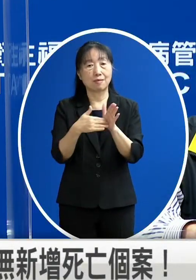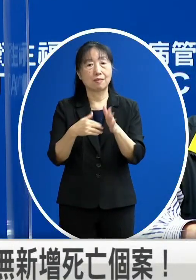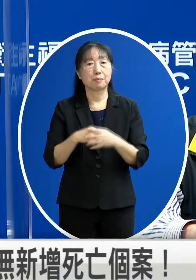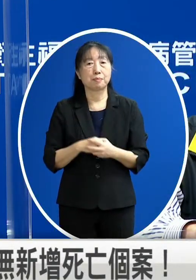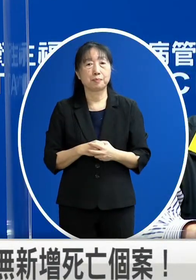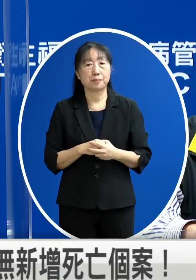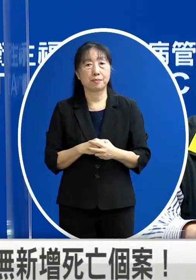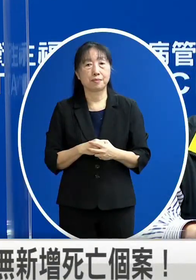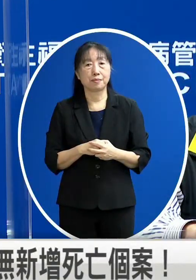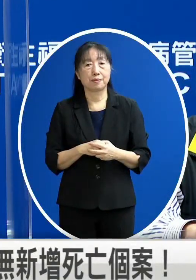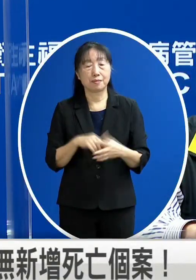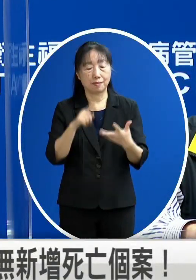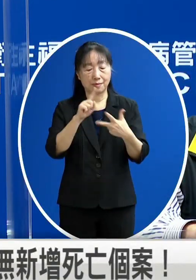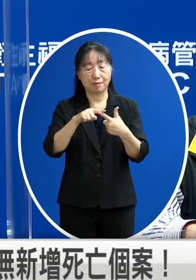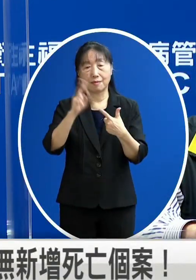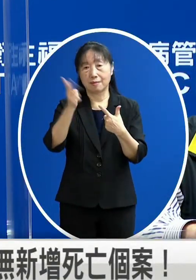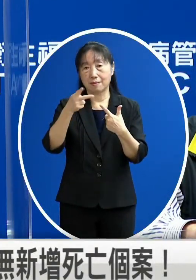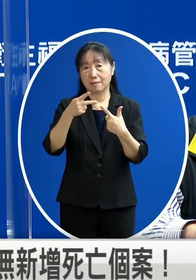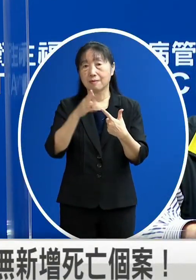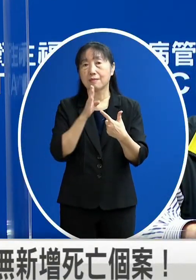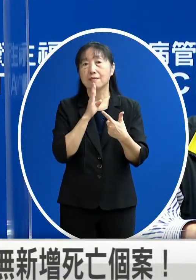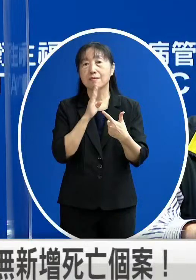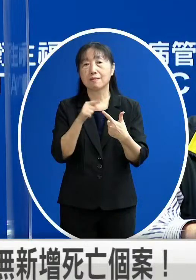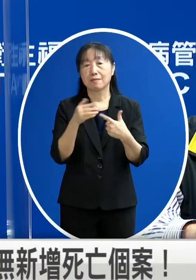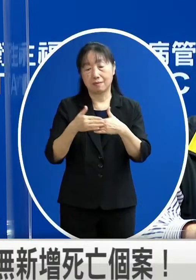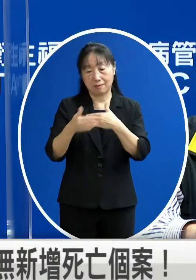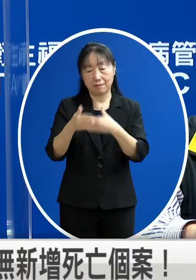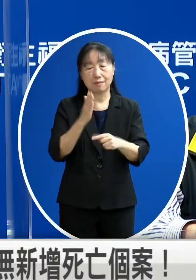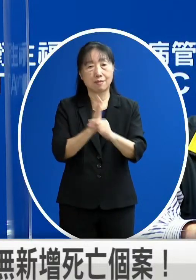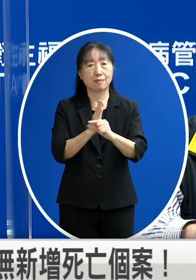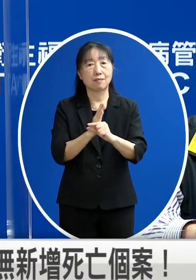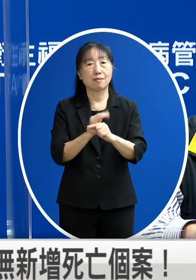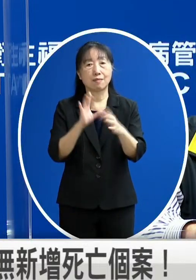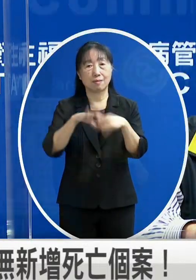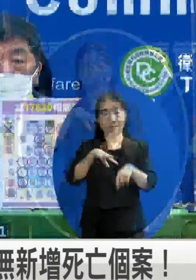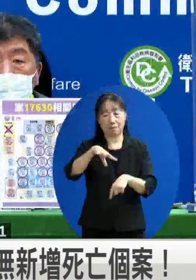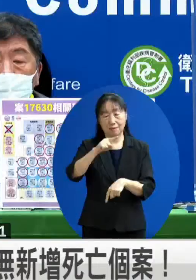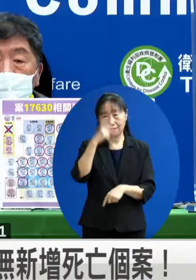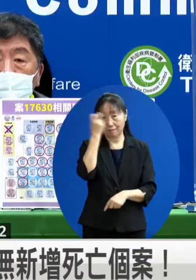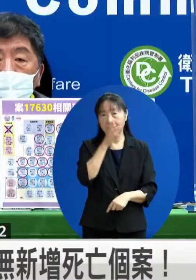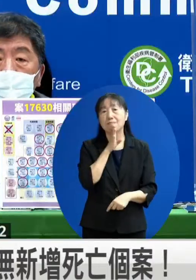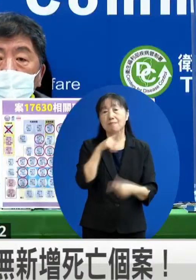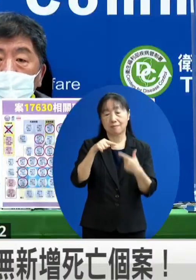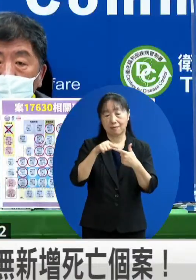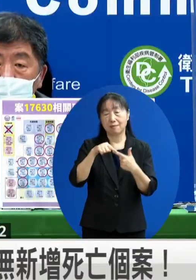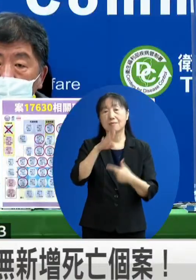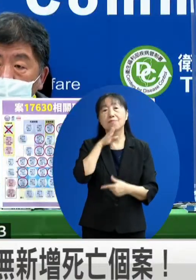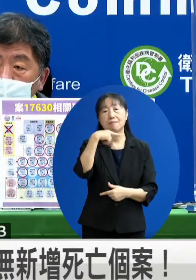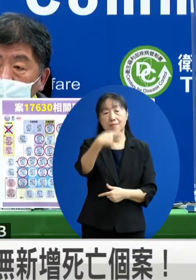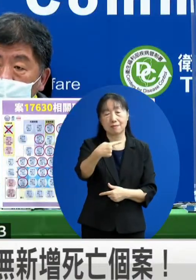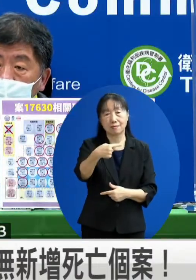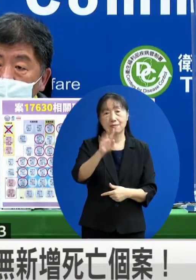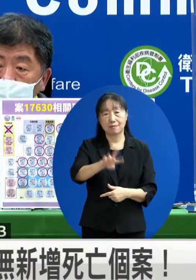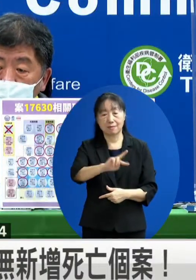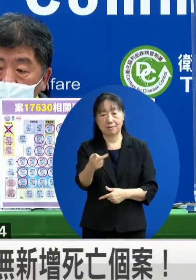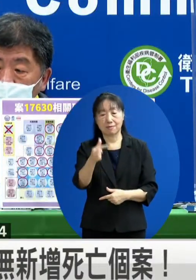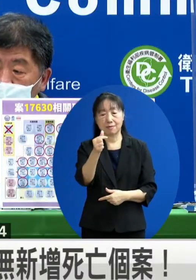那然后次子也是一样是隔离中，所以第一次采的时候他是阴性，然后现